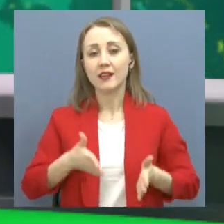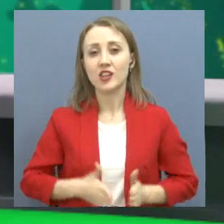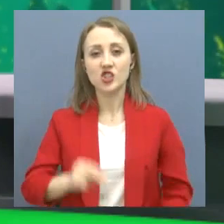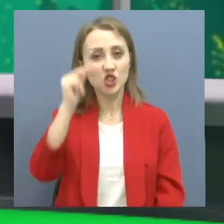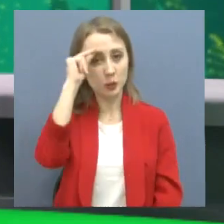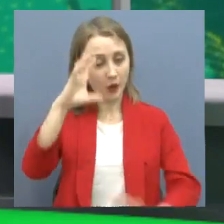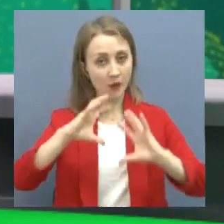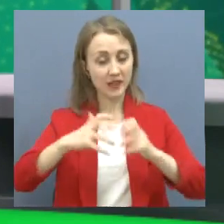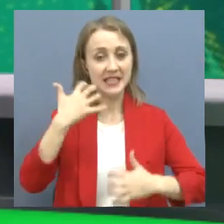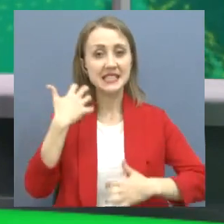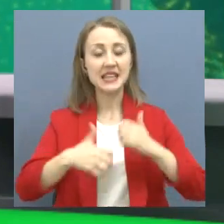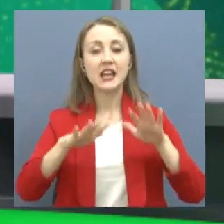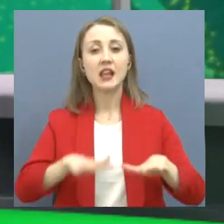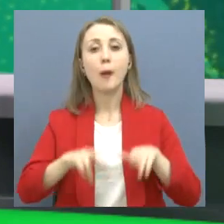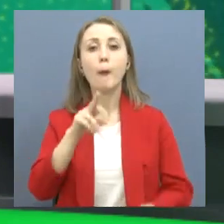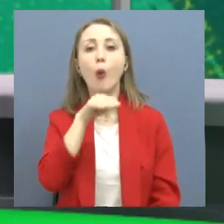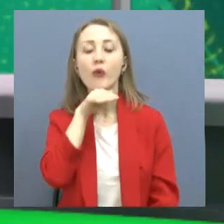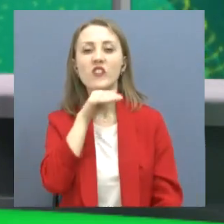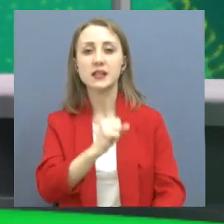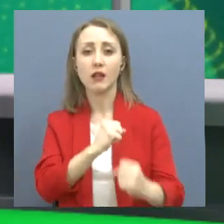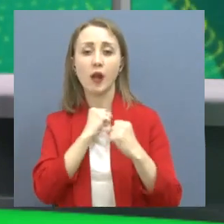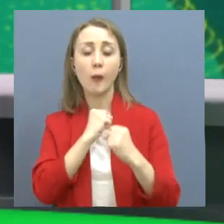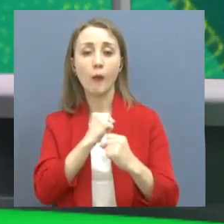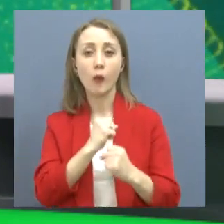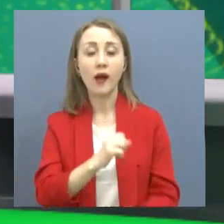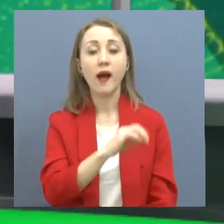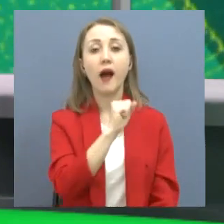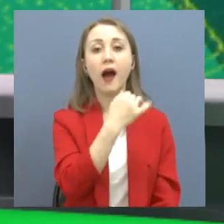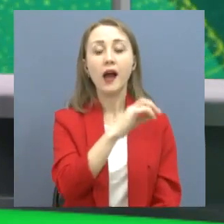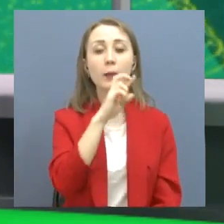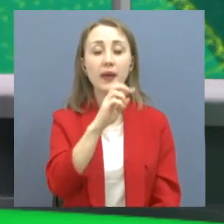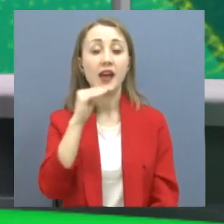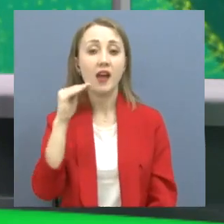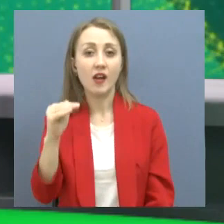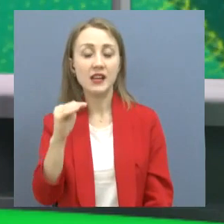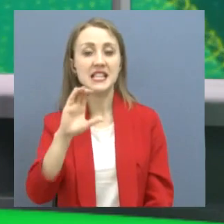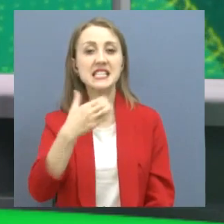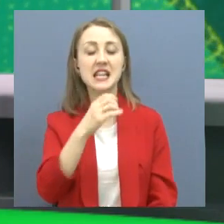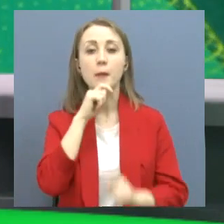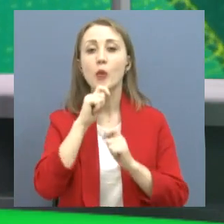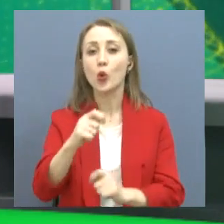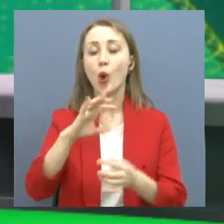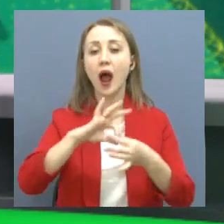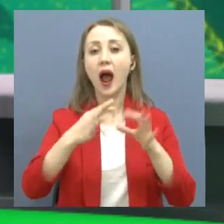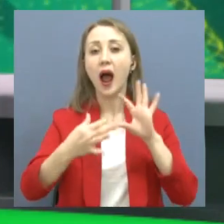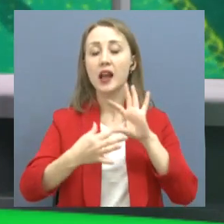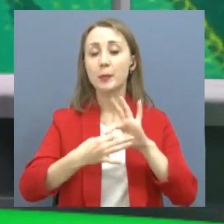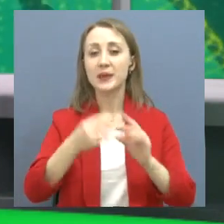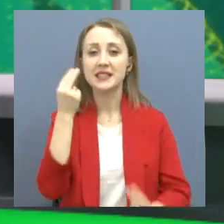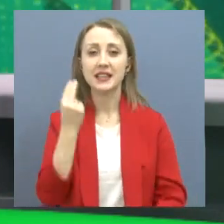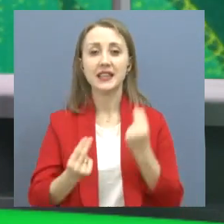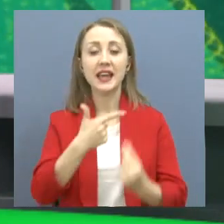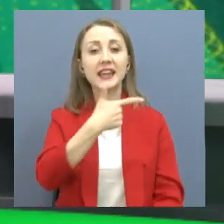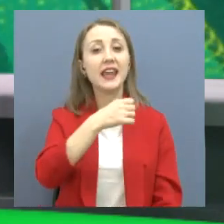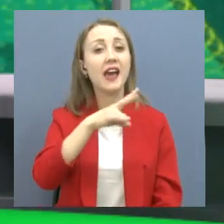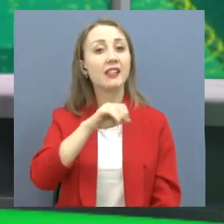чемпиона мира в среднем весе по профессиональному боксу по версии IBF, серебряного призера Олимпийских игр в Афинах Геннадия